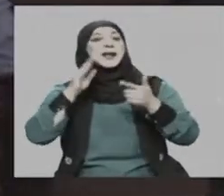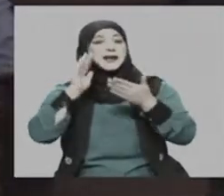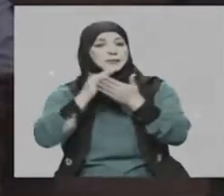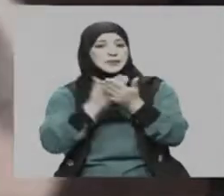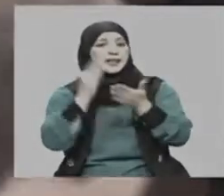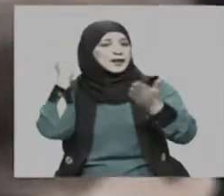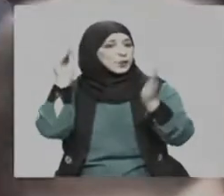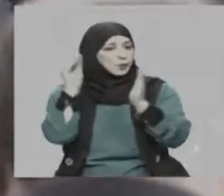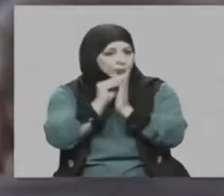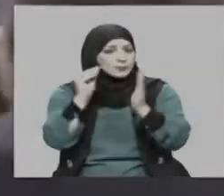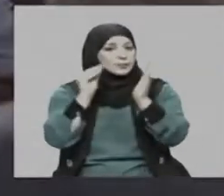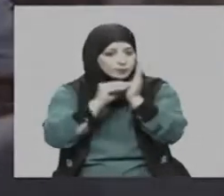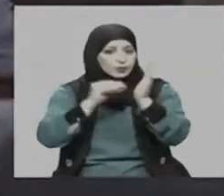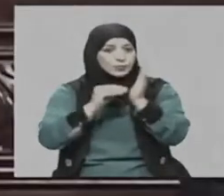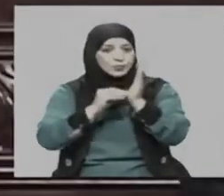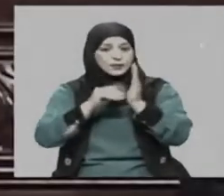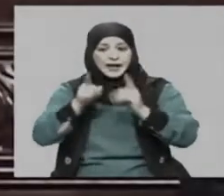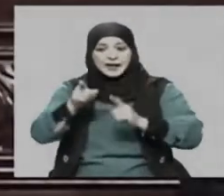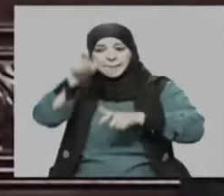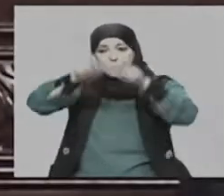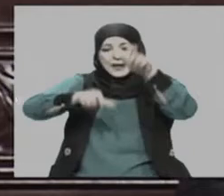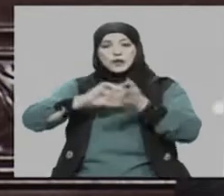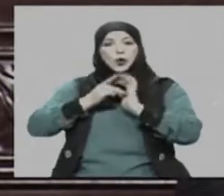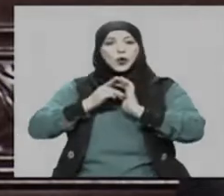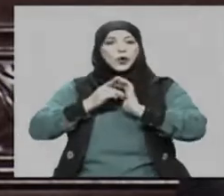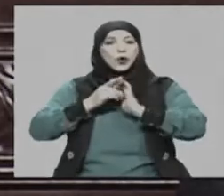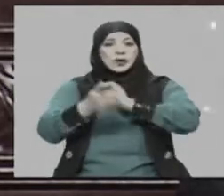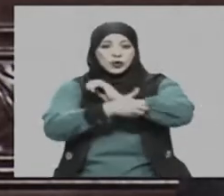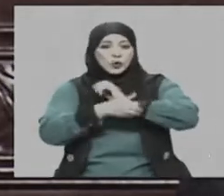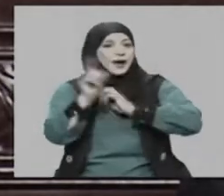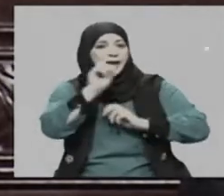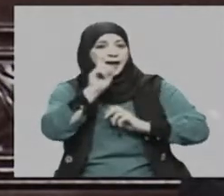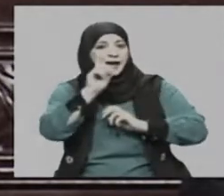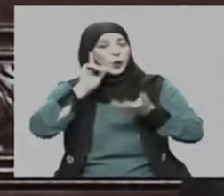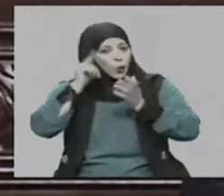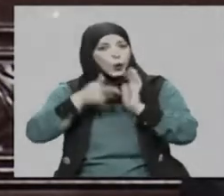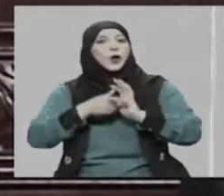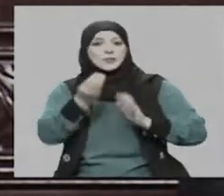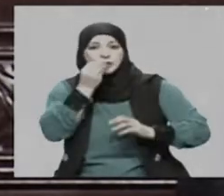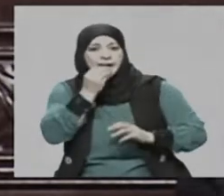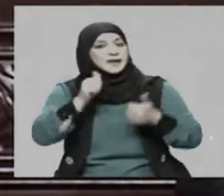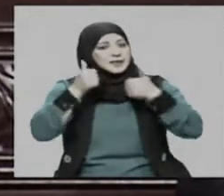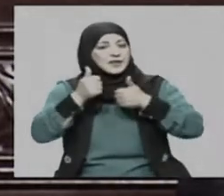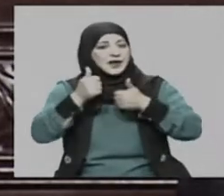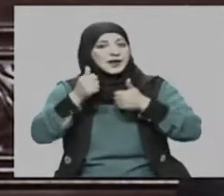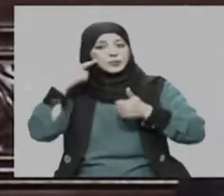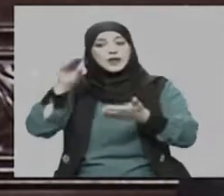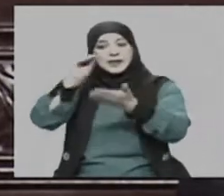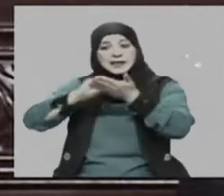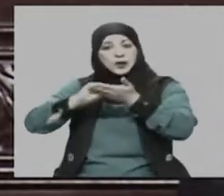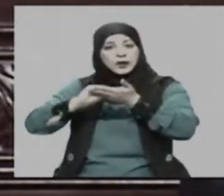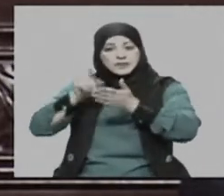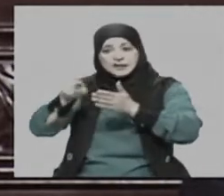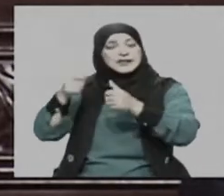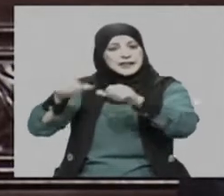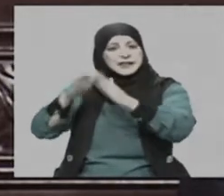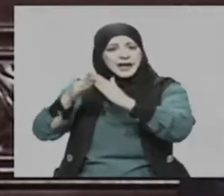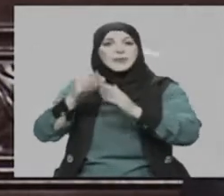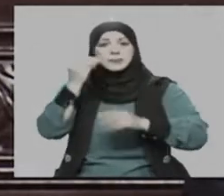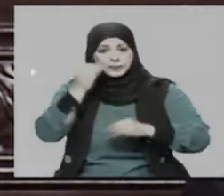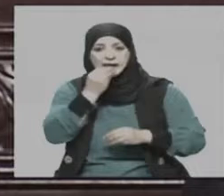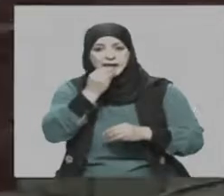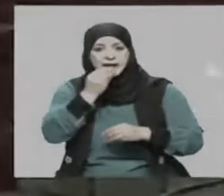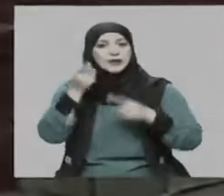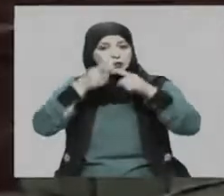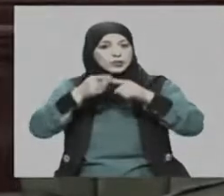تنجيب للتقييم، أنه ما يجوع حتى حد، وأنه اللي قلناه اللي وقعت في دارك ما يجوعش وما يتهنى على